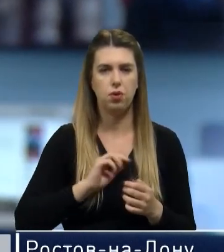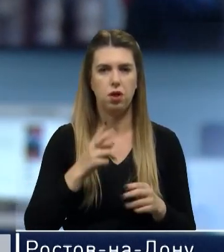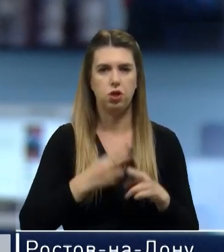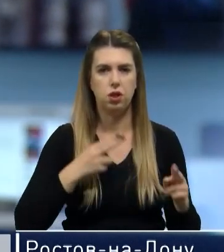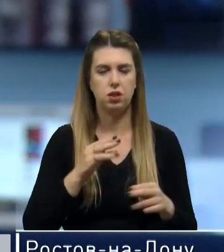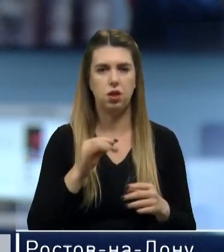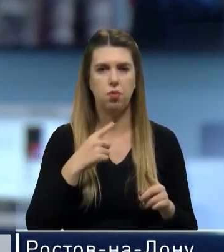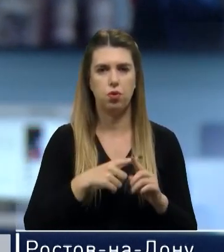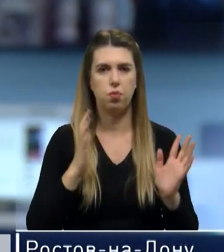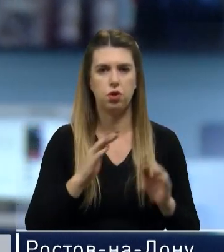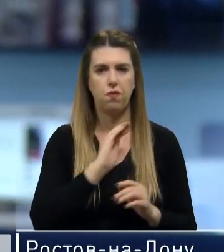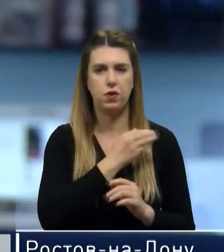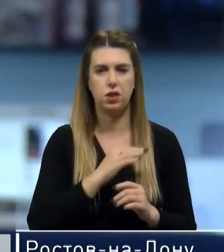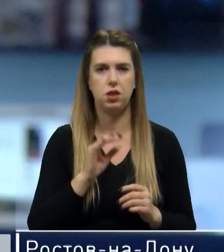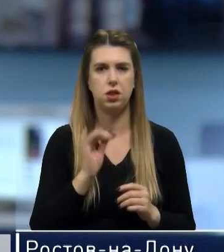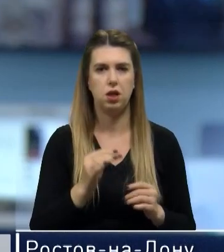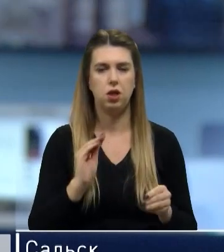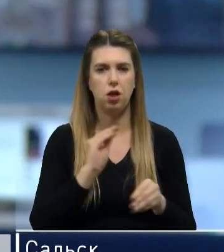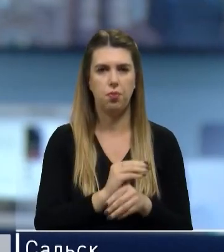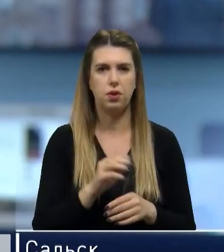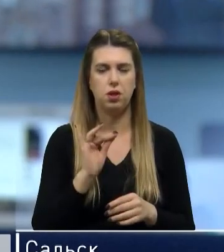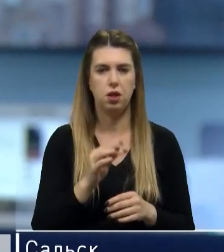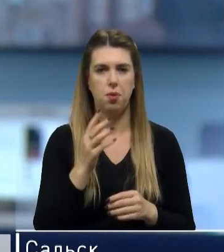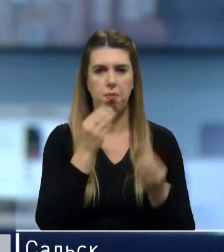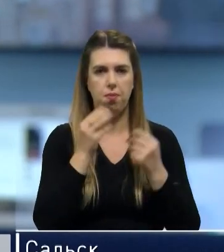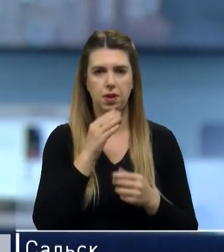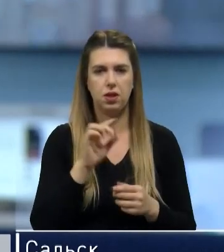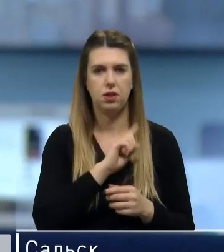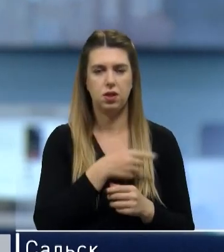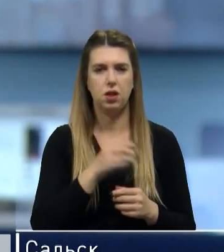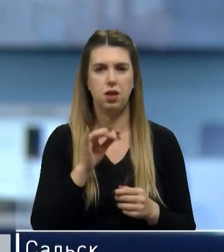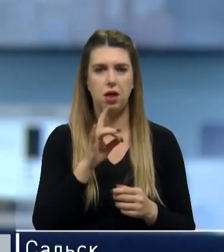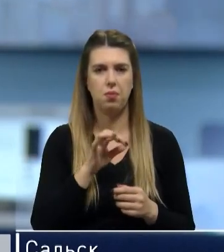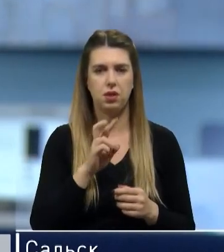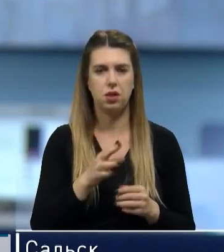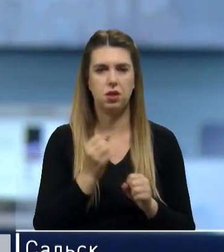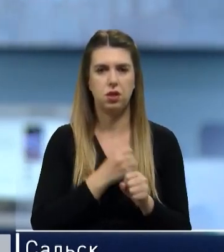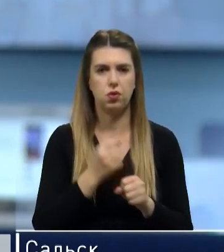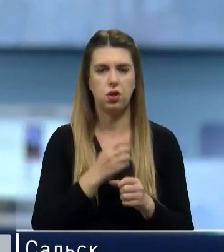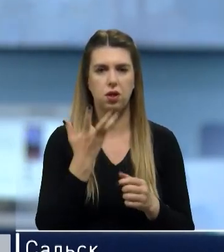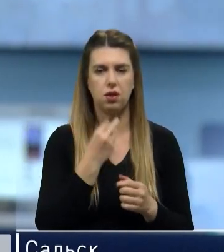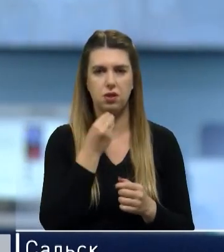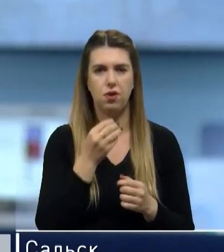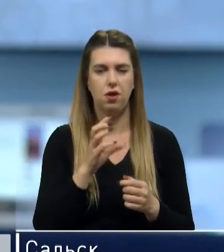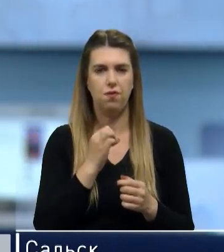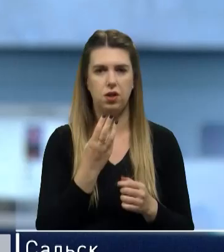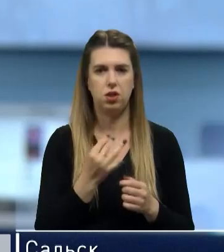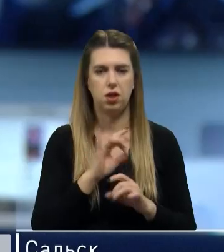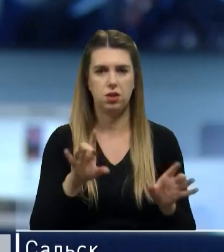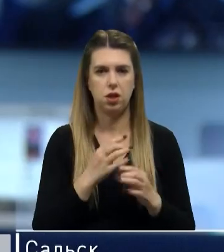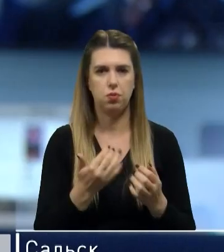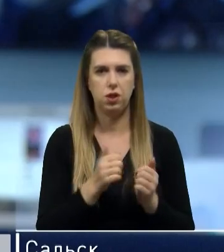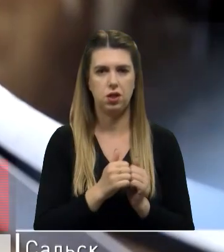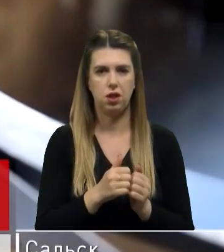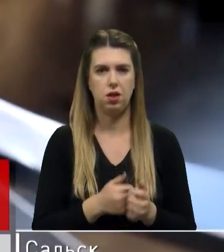металлами, помимо большой физической, приписывалась даже магическая сила. О ремесленниках, создающих изящные вещи, в репортаже моих